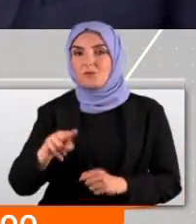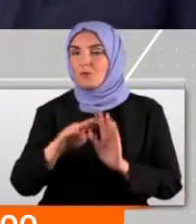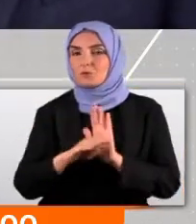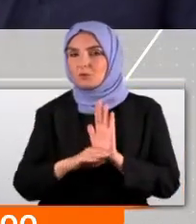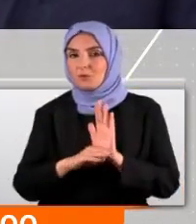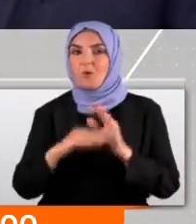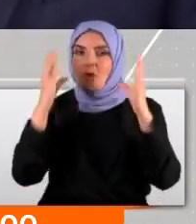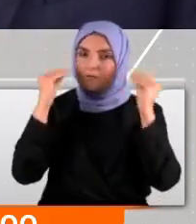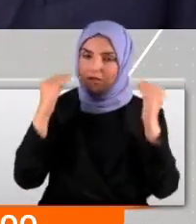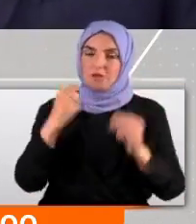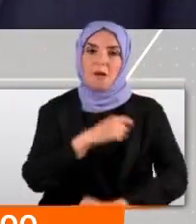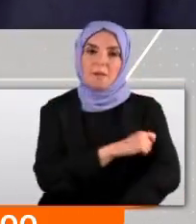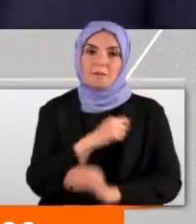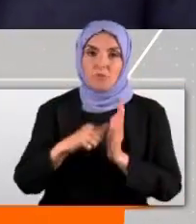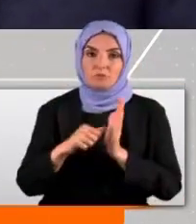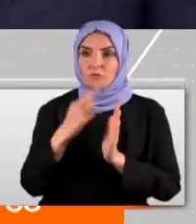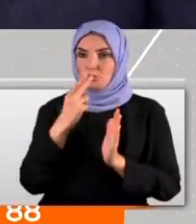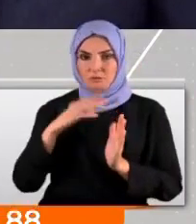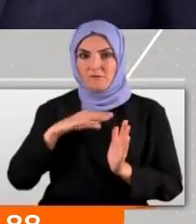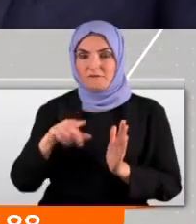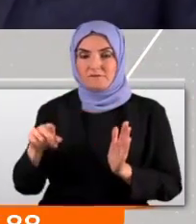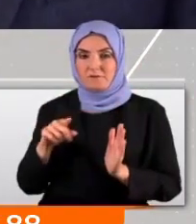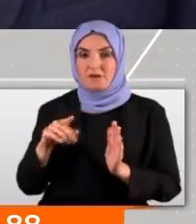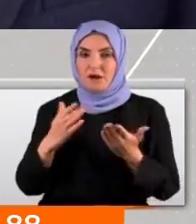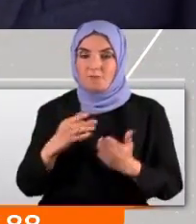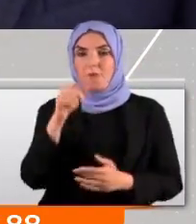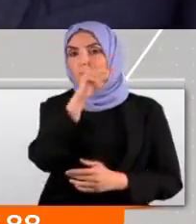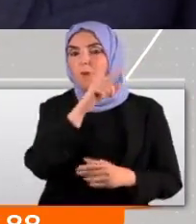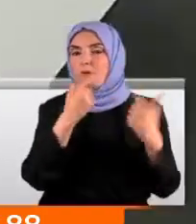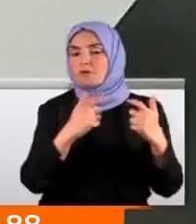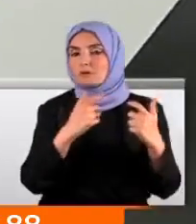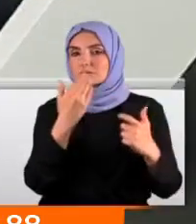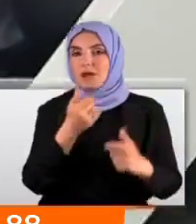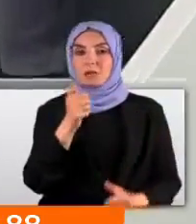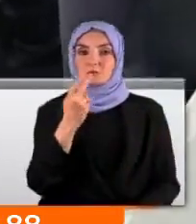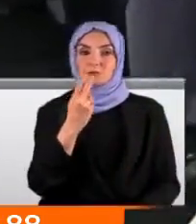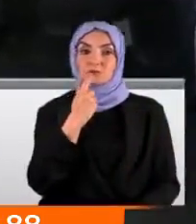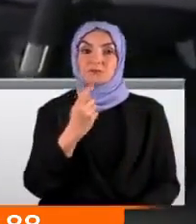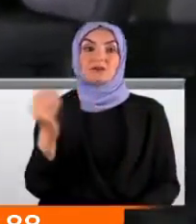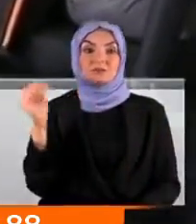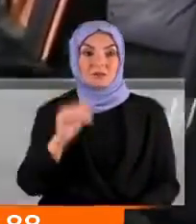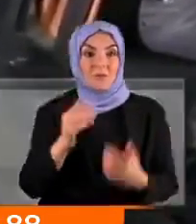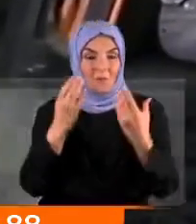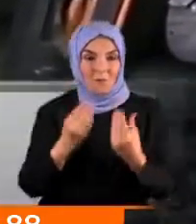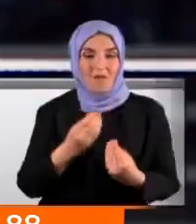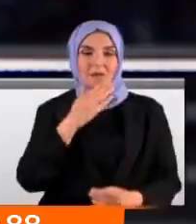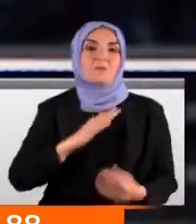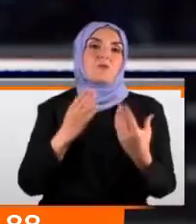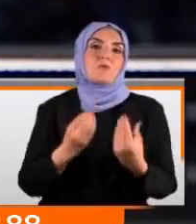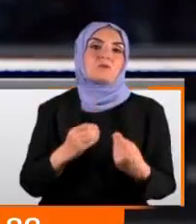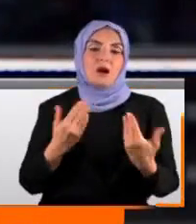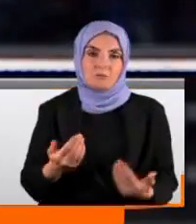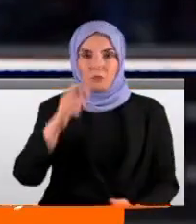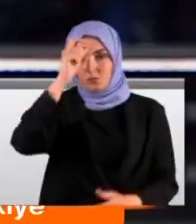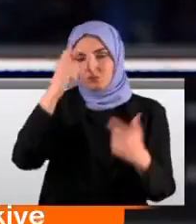Hollanda, Almanya modeli konuşuluyor. Zaten oralarda 62 yaşına gelince bu imkandan yararlanılabiliyor. Ama zaten biz Türkiye'de 62